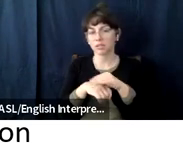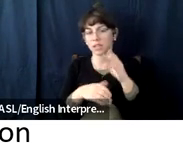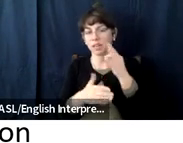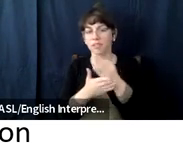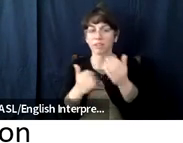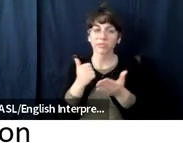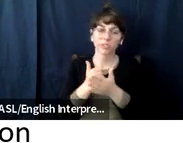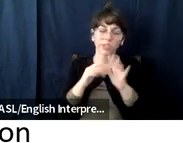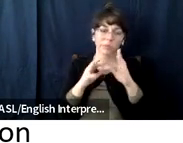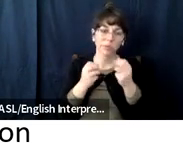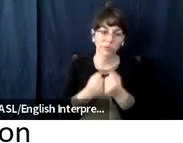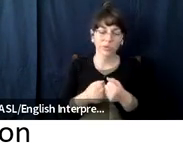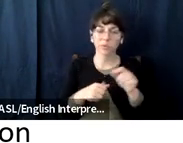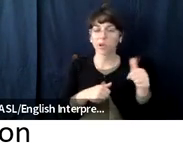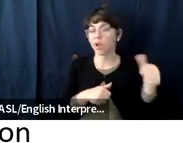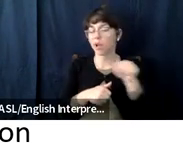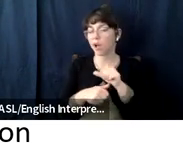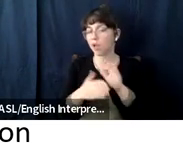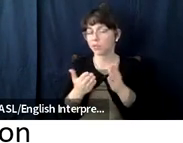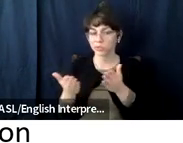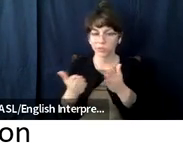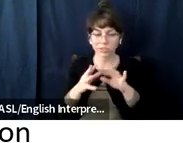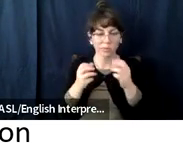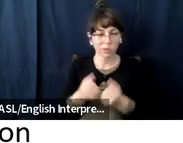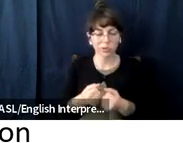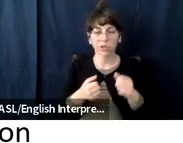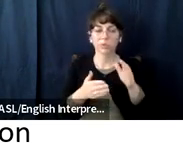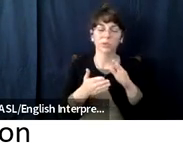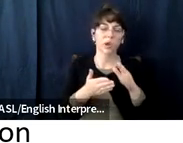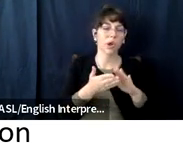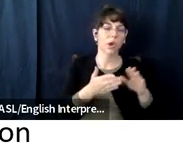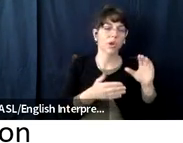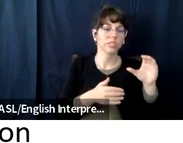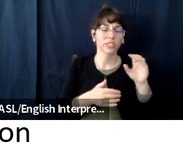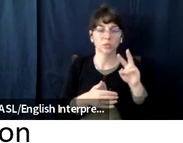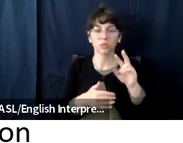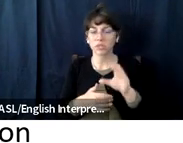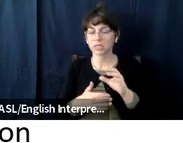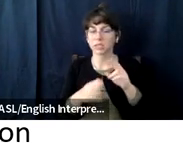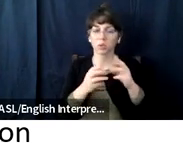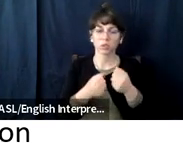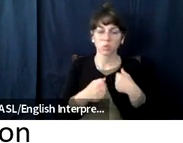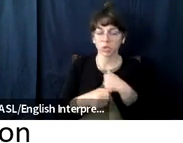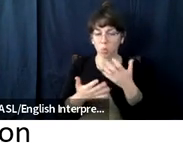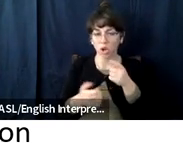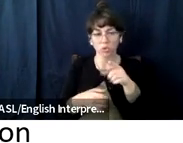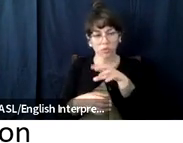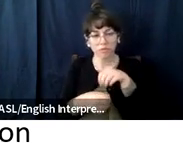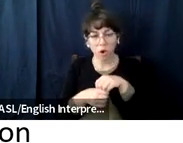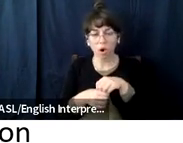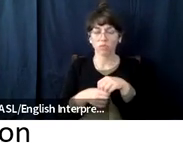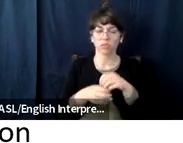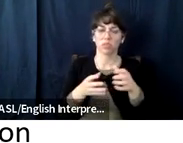on our campus, college to career workshops. We want you to be as involved as possible on campus. And then you have your mandatory